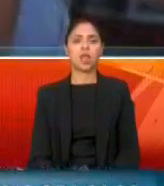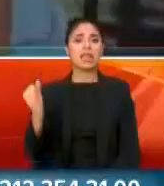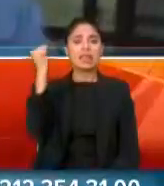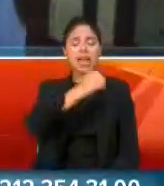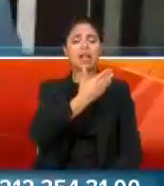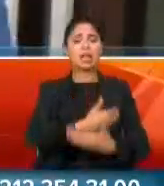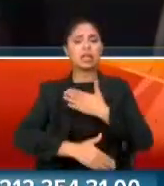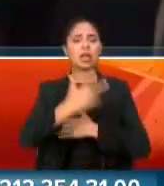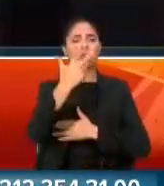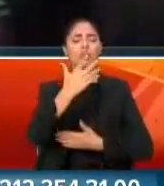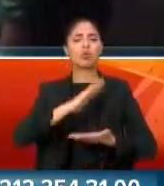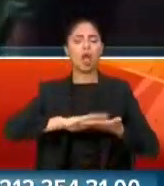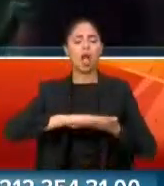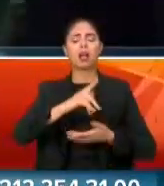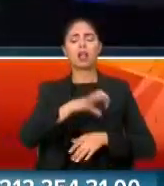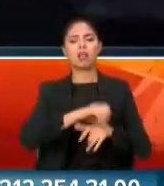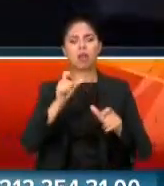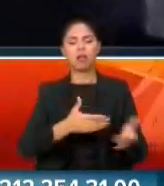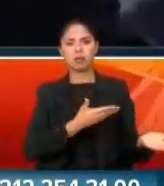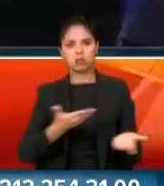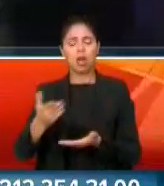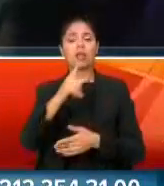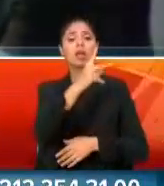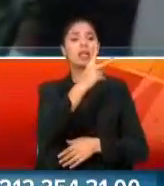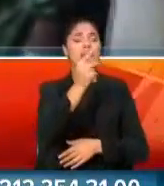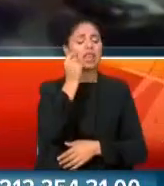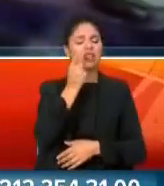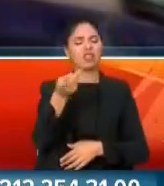Saldırıda yaralanan 3 arkadaş hastaneye kaldırıldı. İkisi tüm